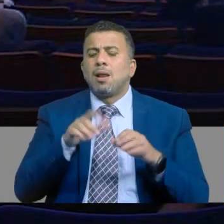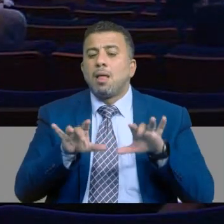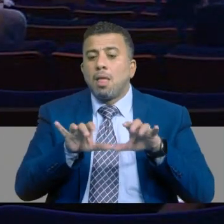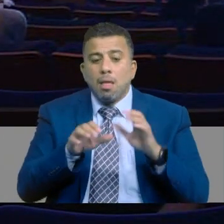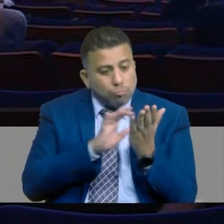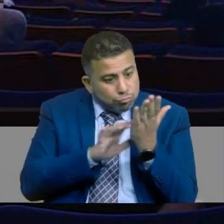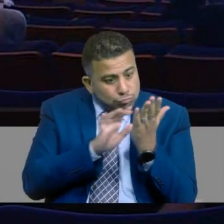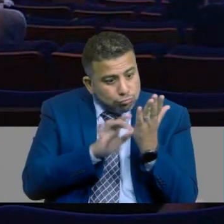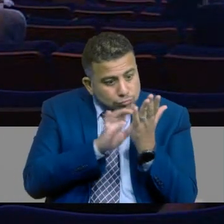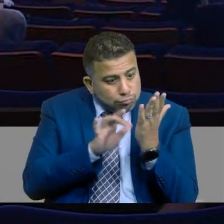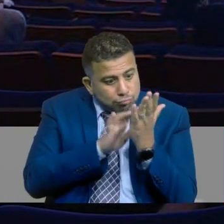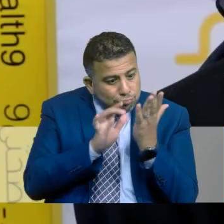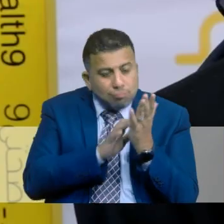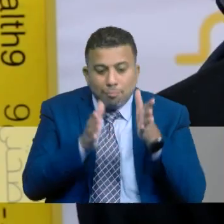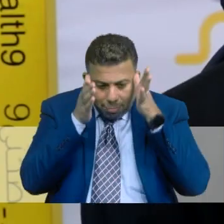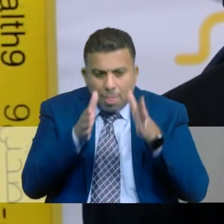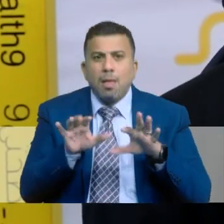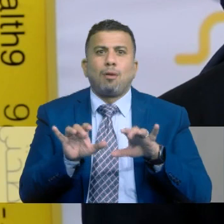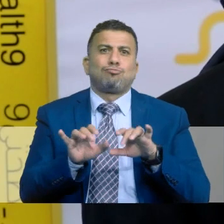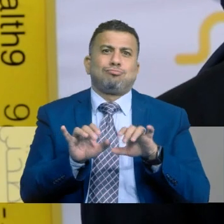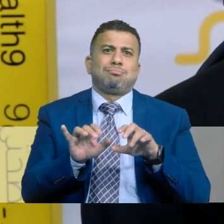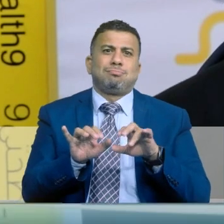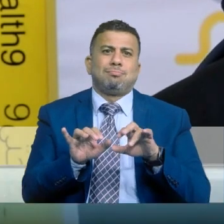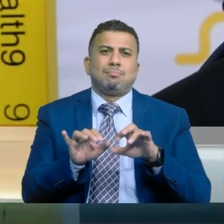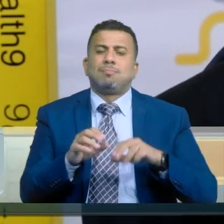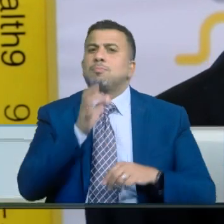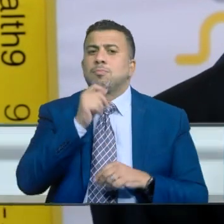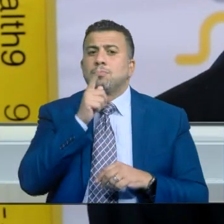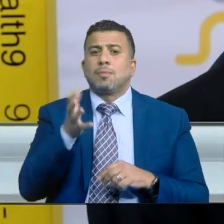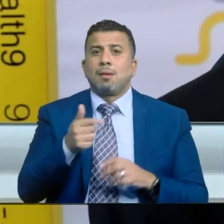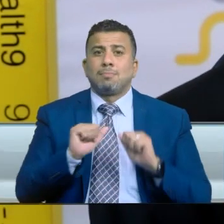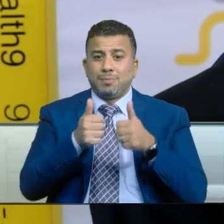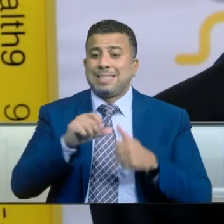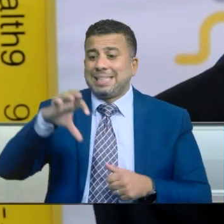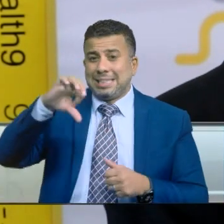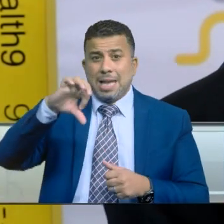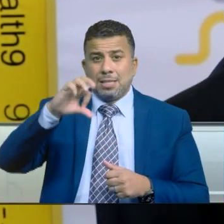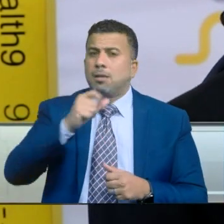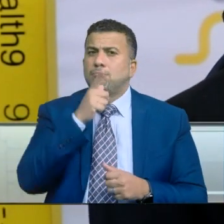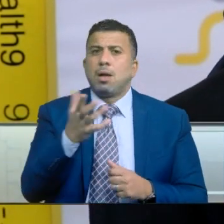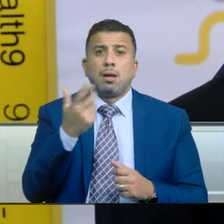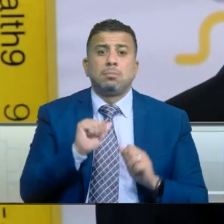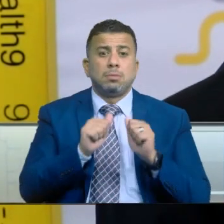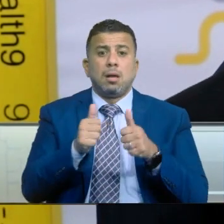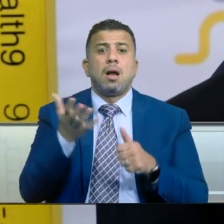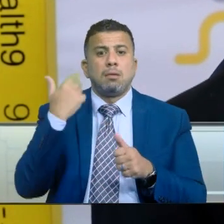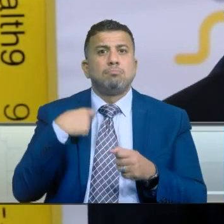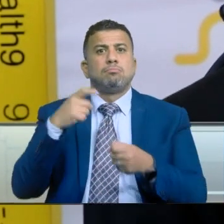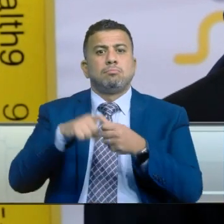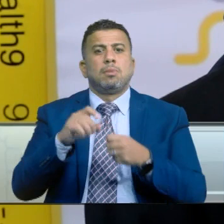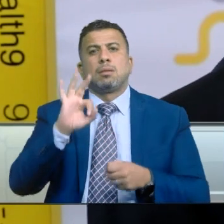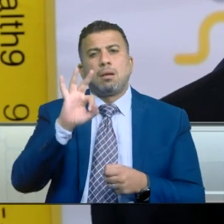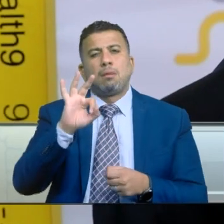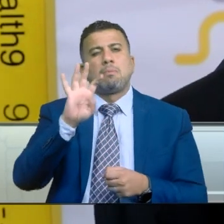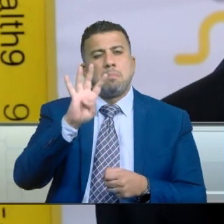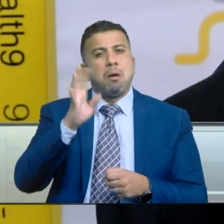الإلكتروني. مؤتمر هذه طبعا النسخة التاسعة منه، وأنا لي شرف أني كنت شاركت في أكثر من نسخة، يمكن هاي ثالث أو